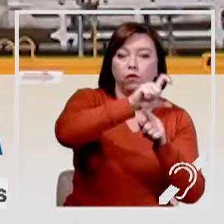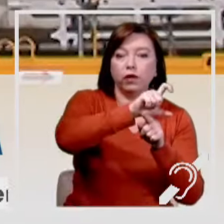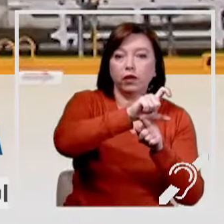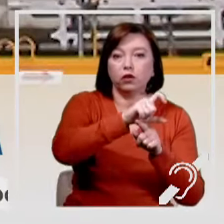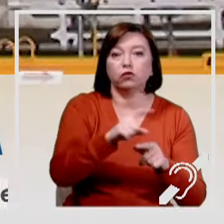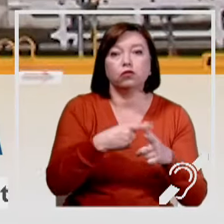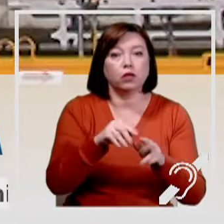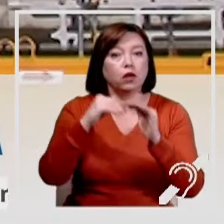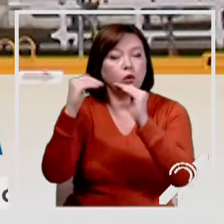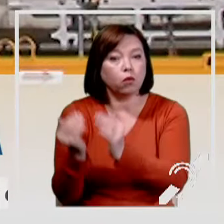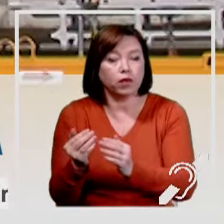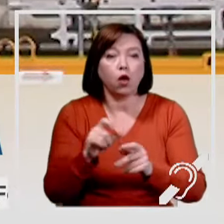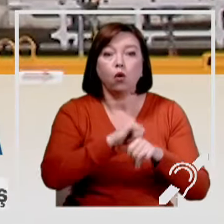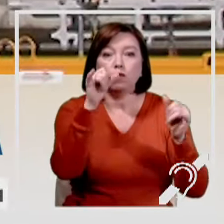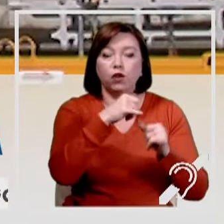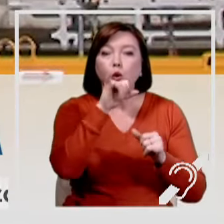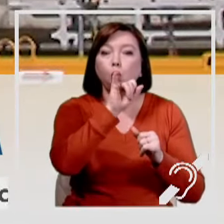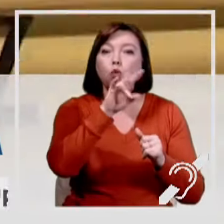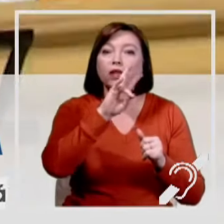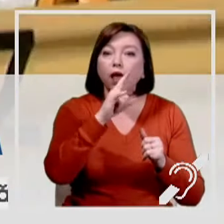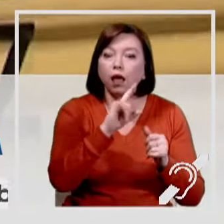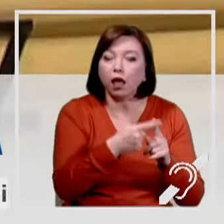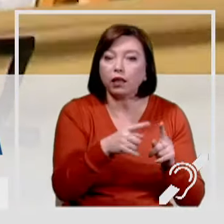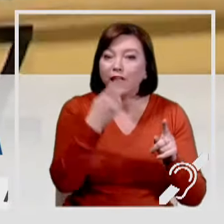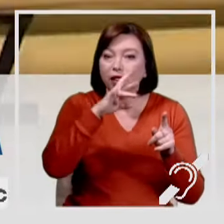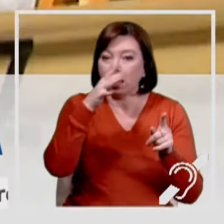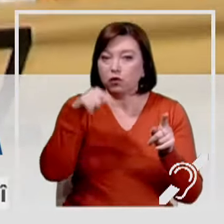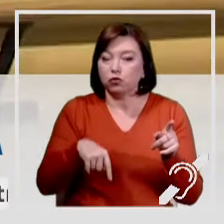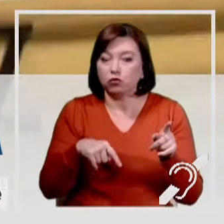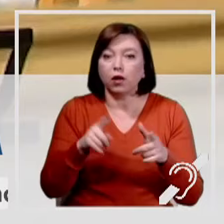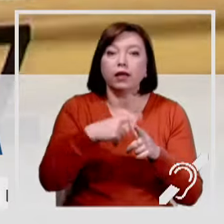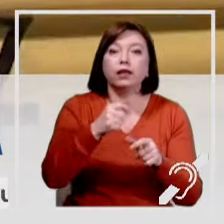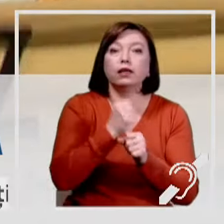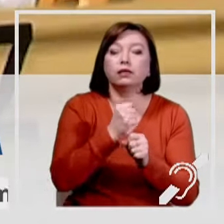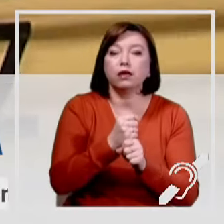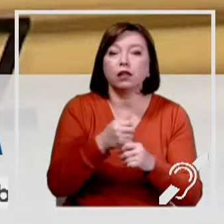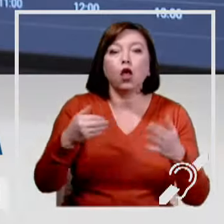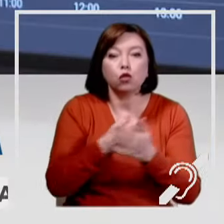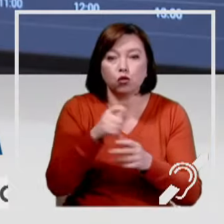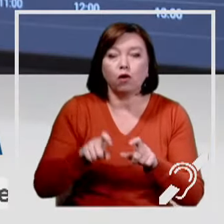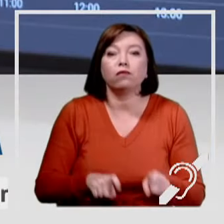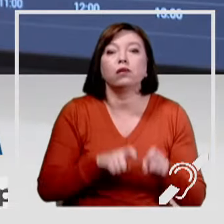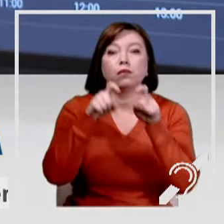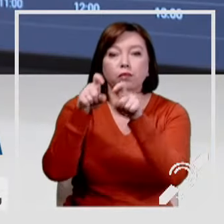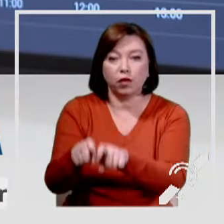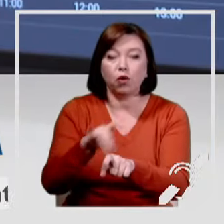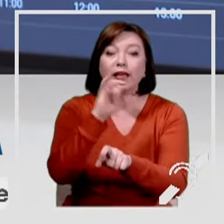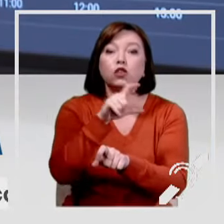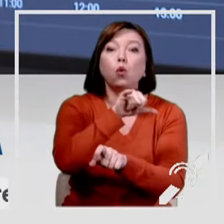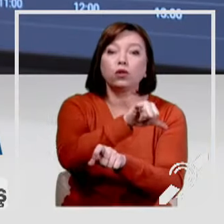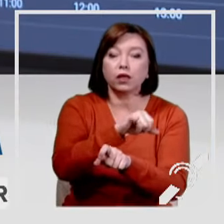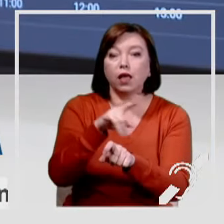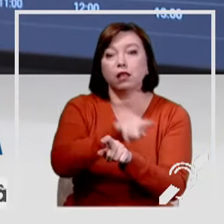la Ungheni pentru Chișinău sau să facem o nouă branșament dinspre Ungheni,